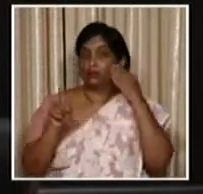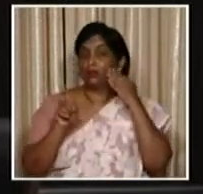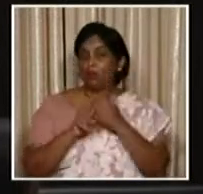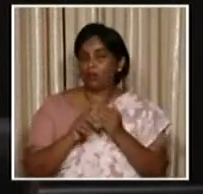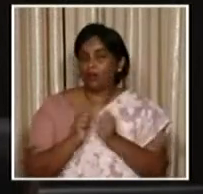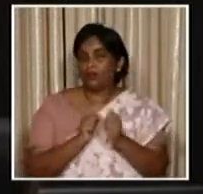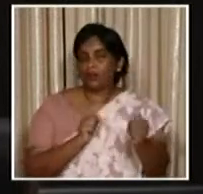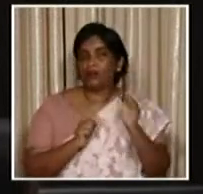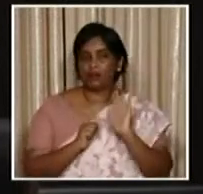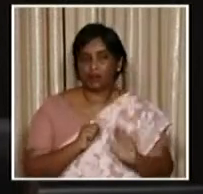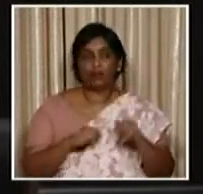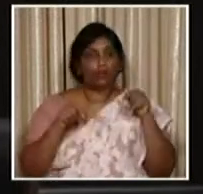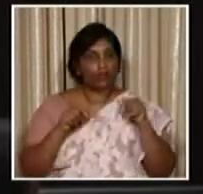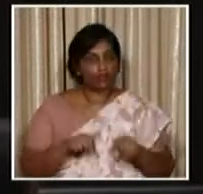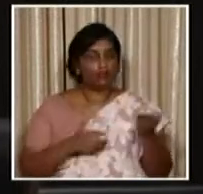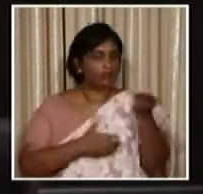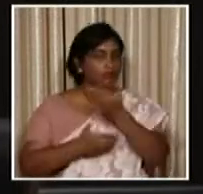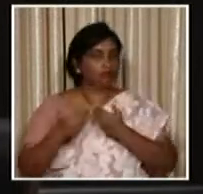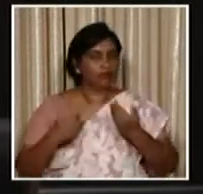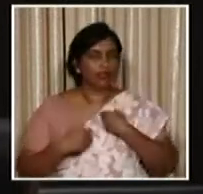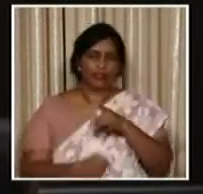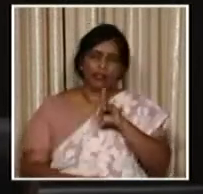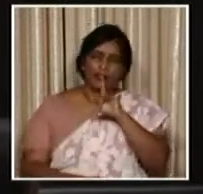වෙනුවෙනුයි සටන් කරන්න ඕනේ අද ඔබ තමුන්නාන්සේ